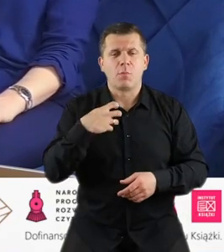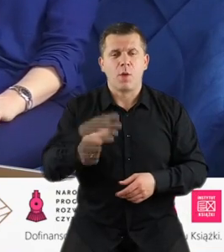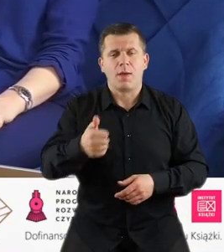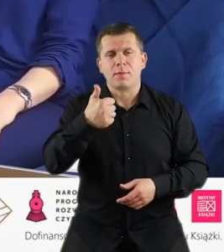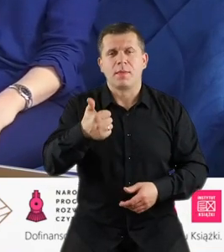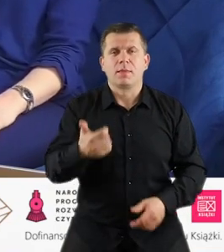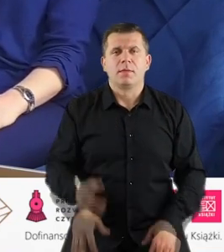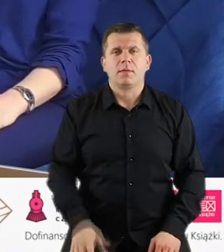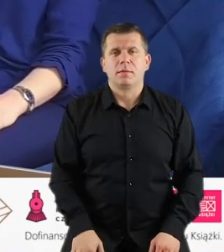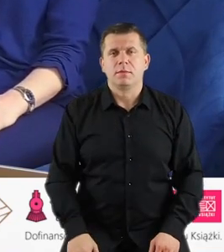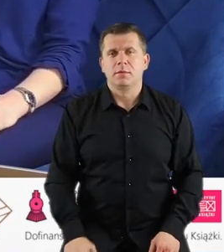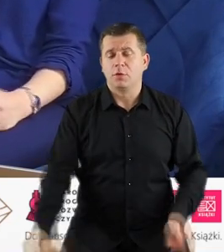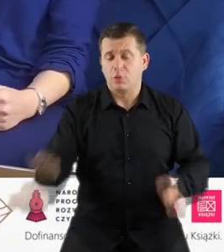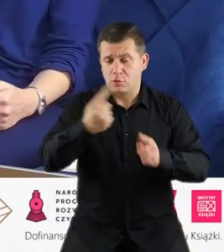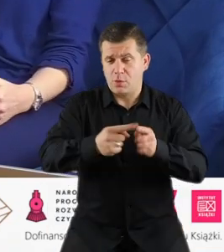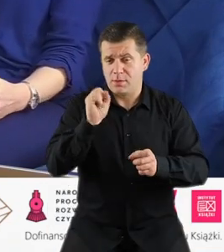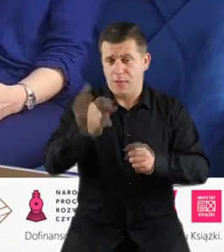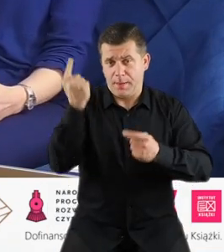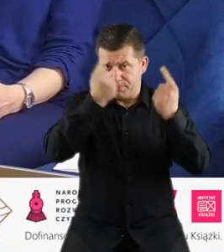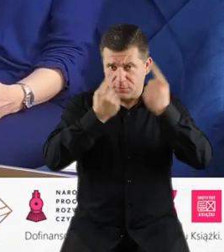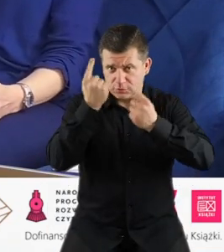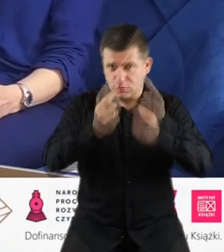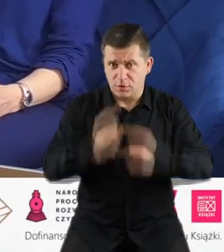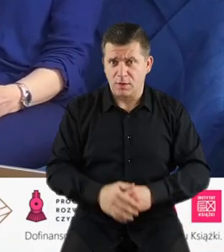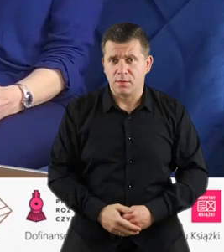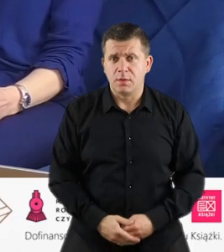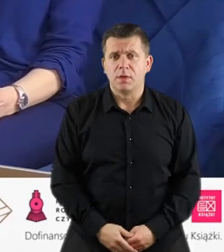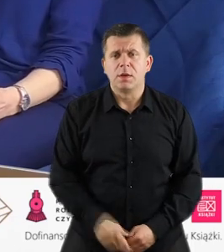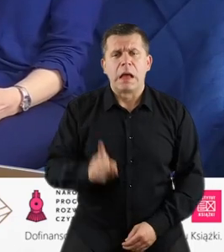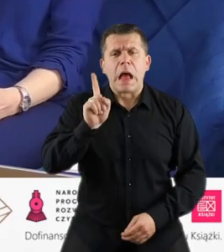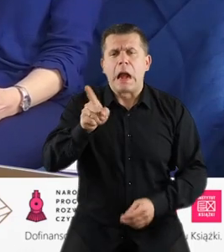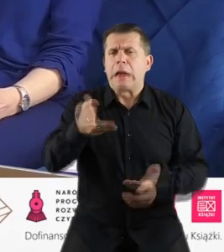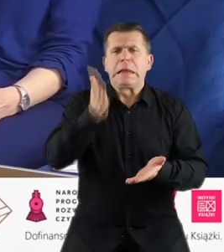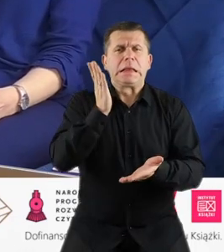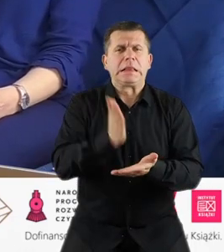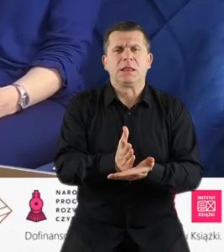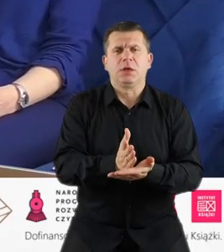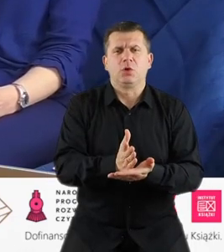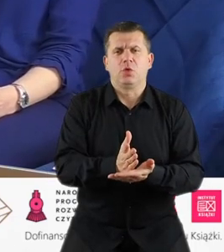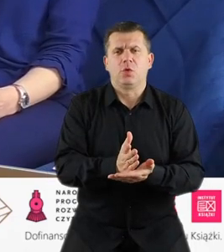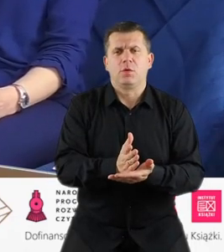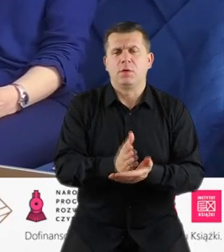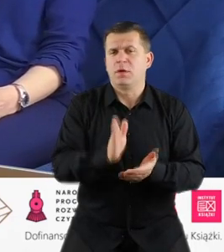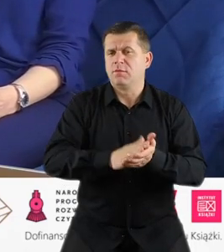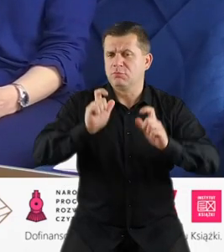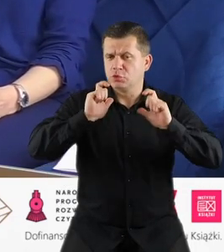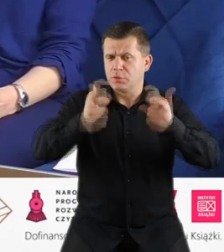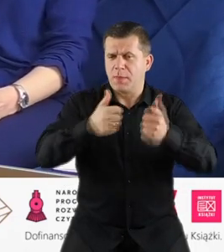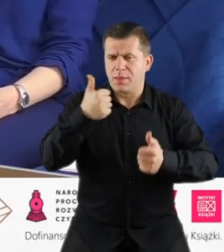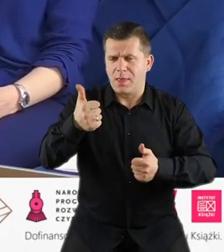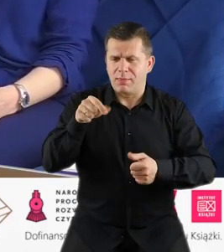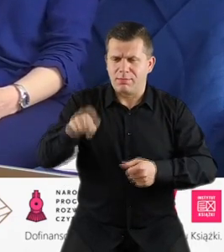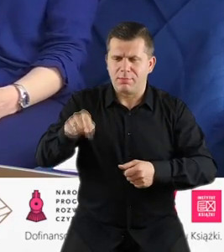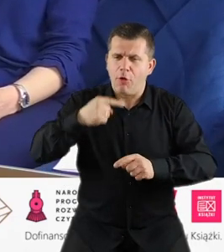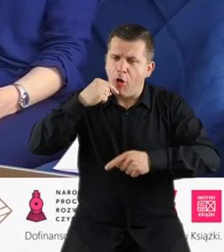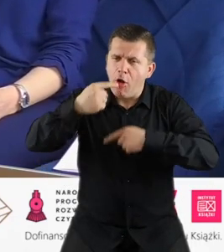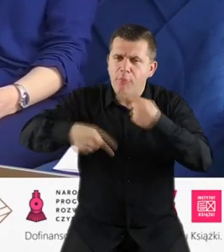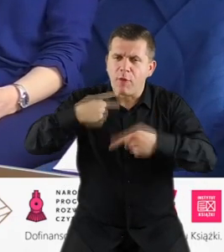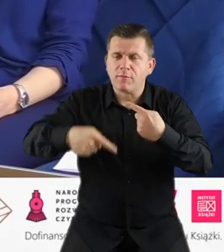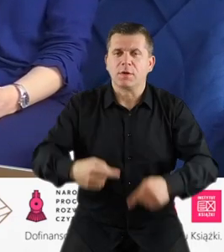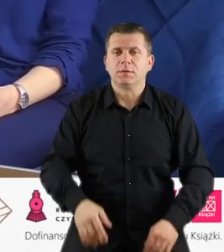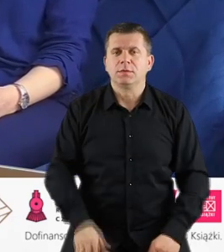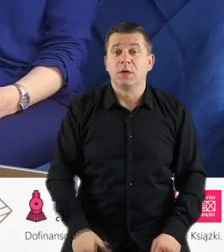ten bohater jeden. Troszkę tak myślałam, ale to tylko w przypadku jednego z